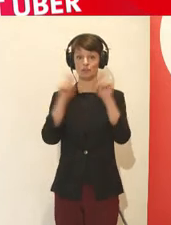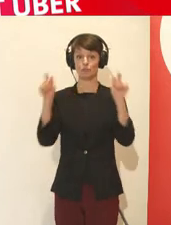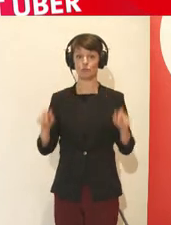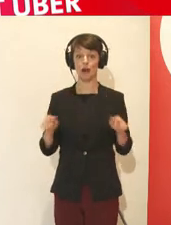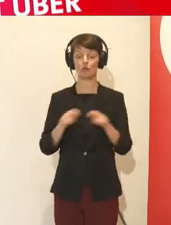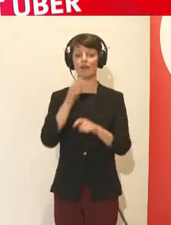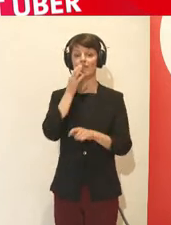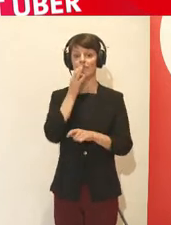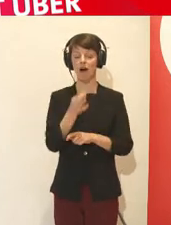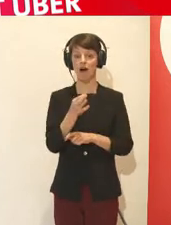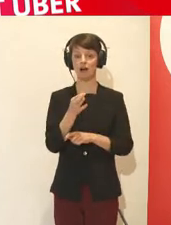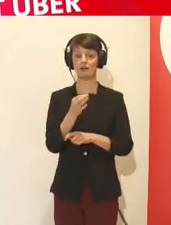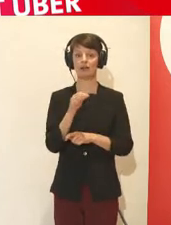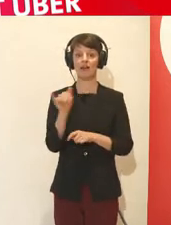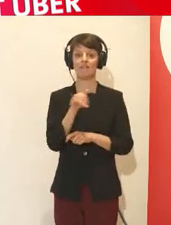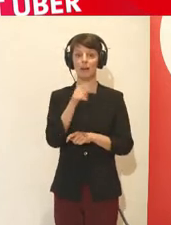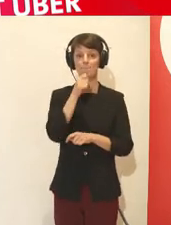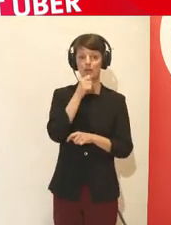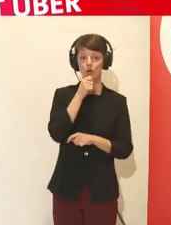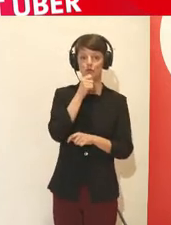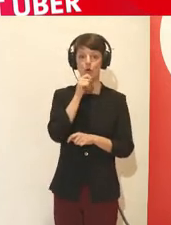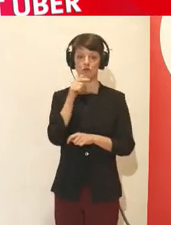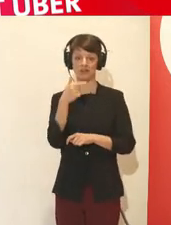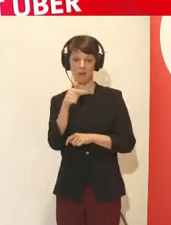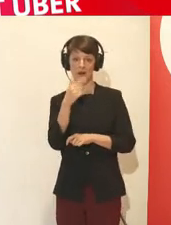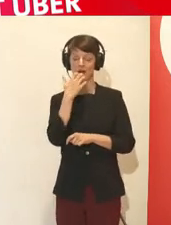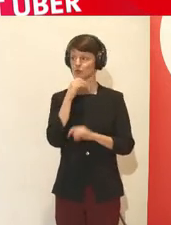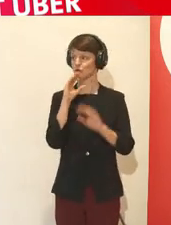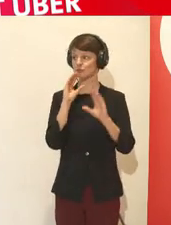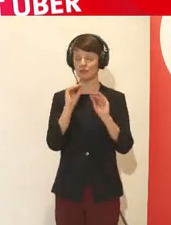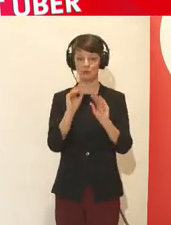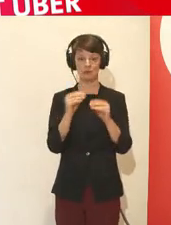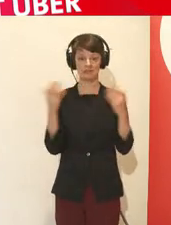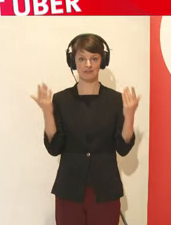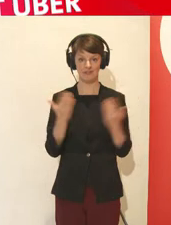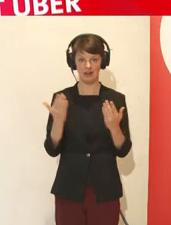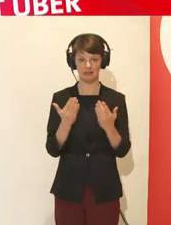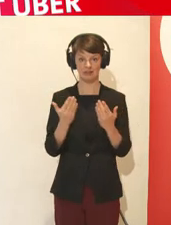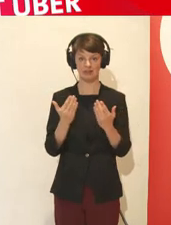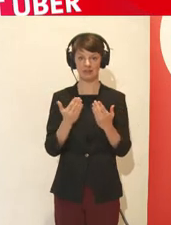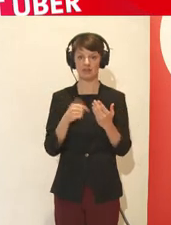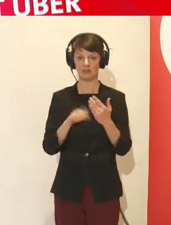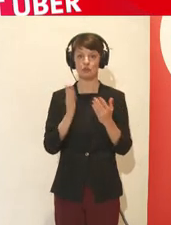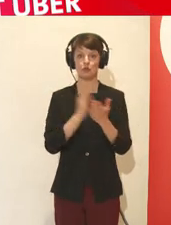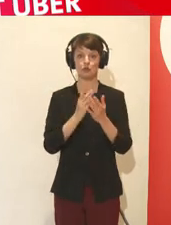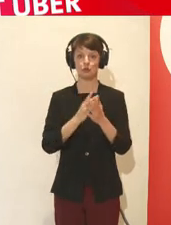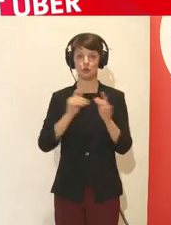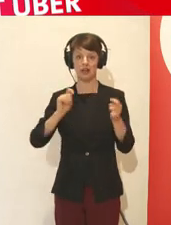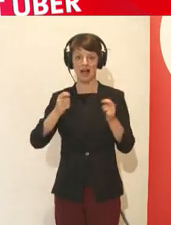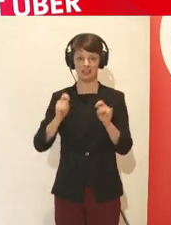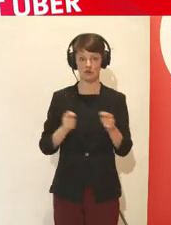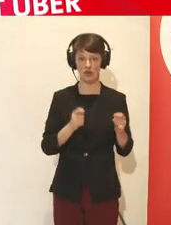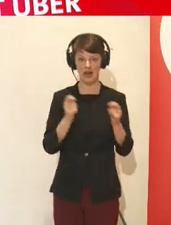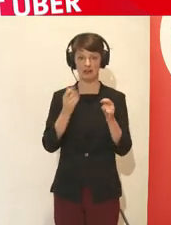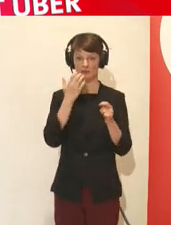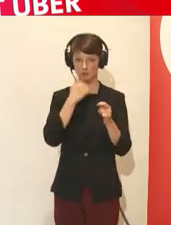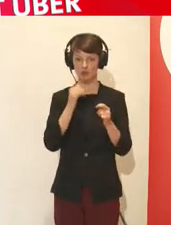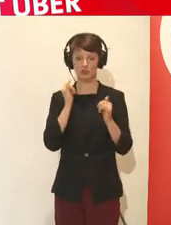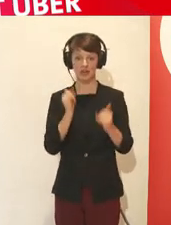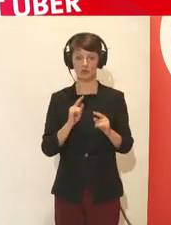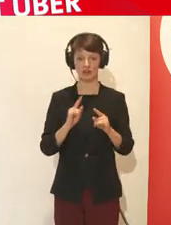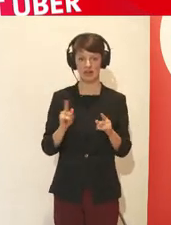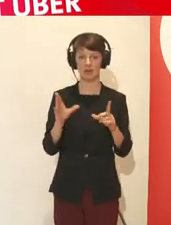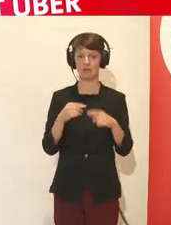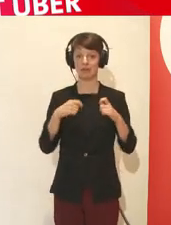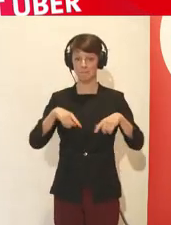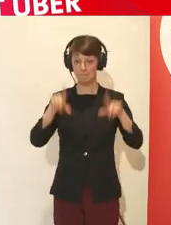welches mikrofone welche kamera ihr benutzen möchte und ob er sie überhaupt eingeschaltet lassen möchte also ob ihr